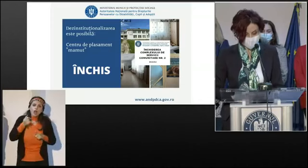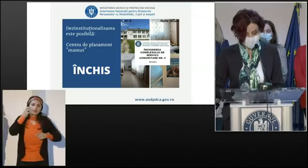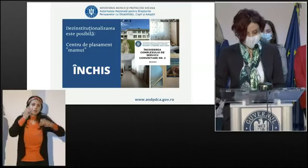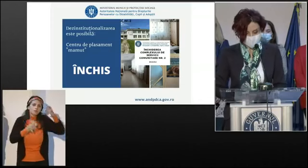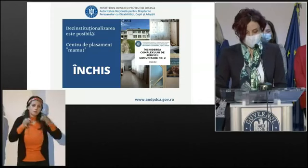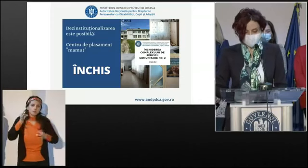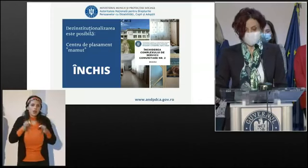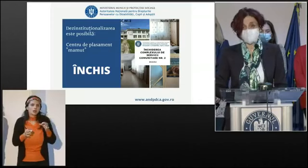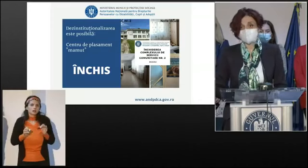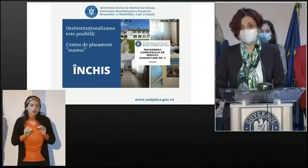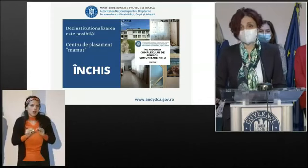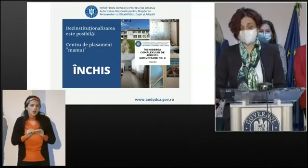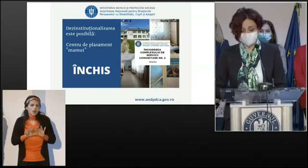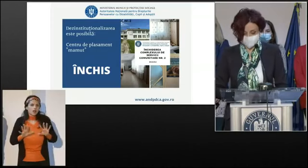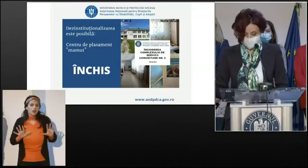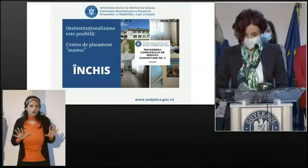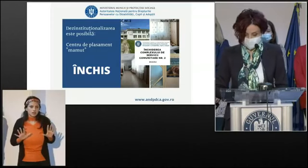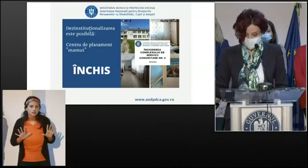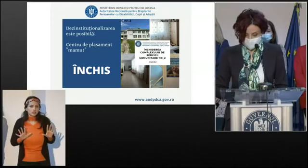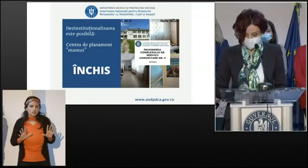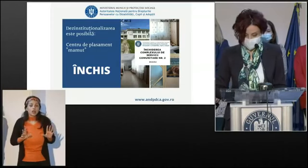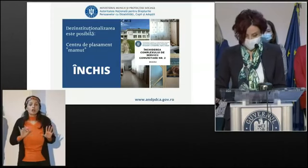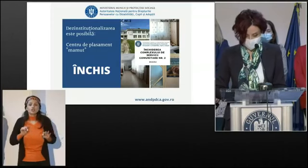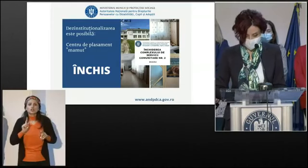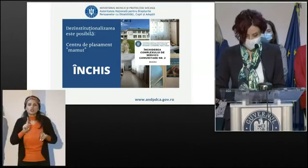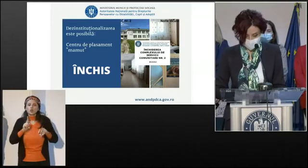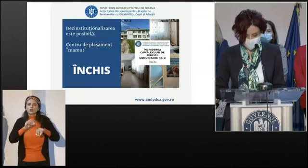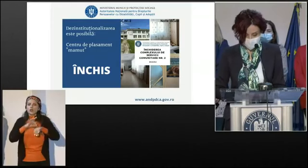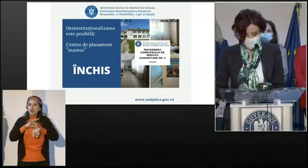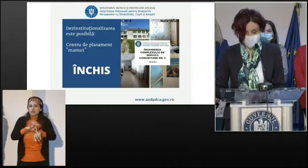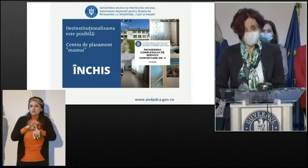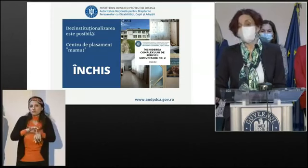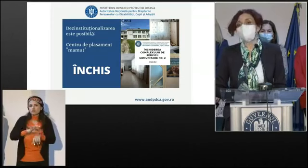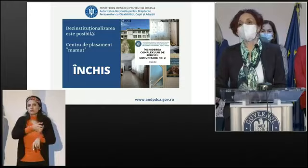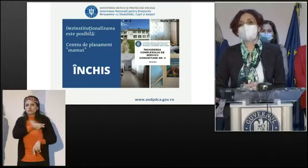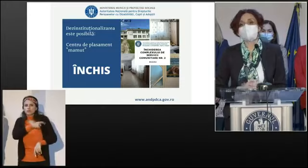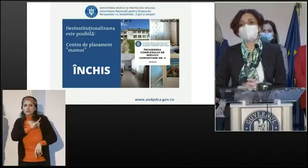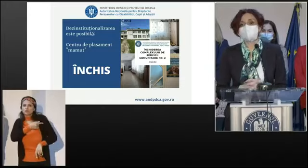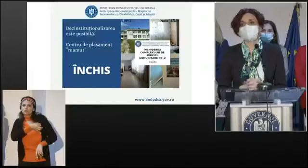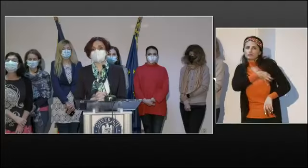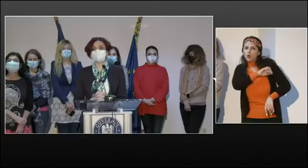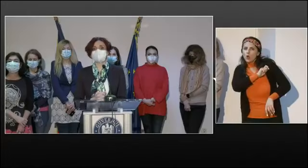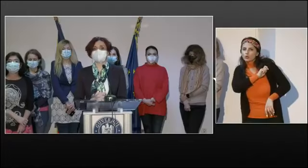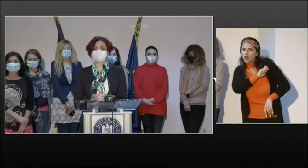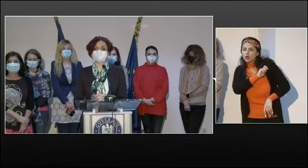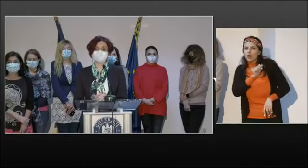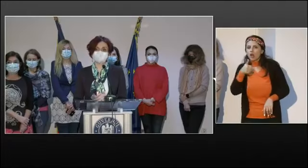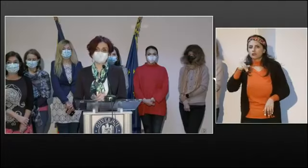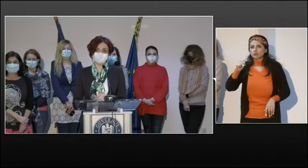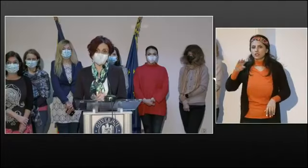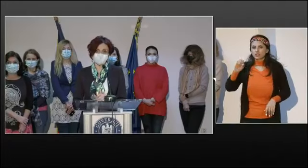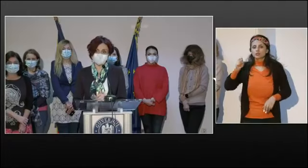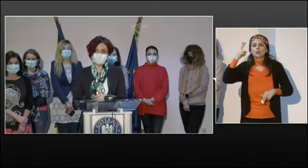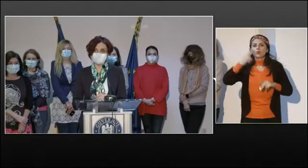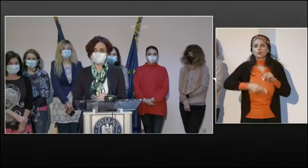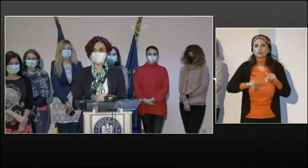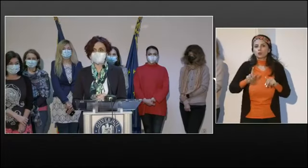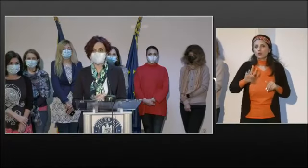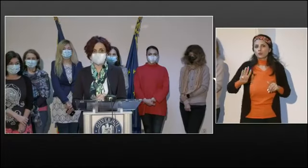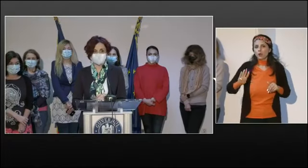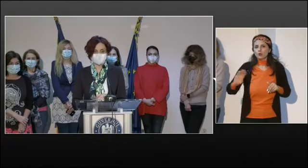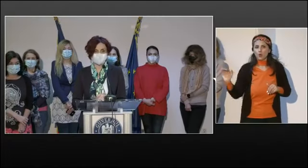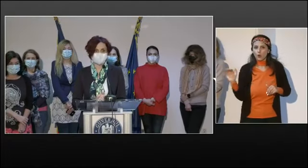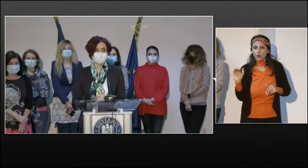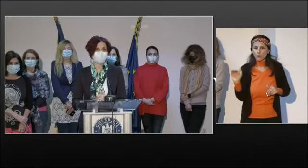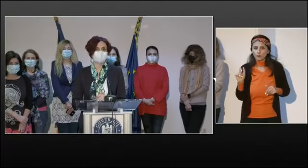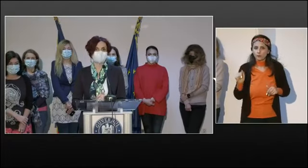închidere a vizat și coordonat de a ne de pe de cea ultima mii 24 de copii din